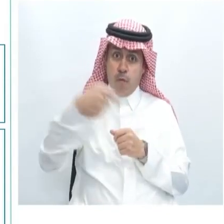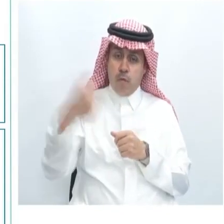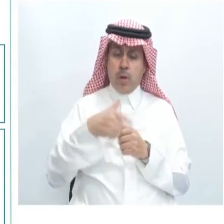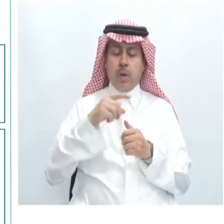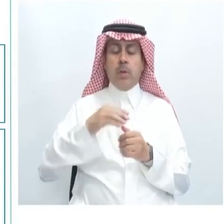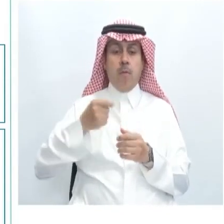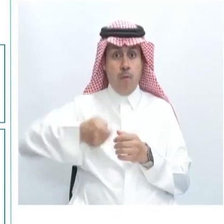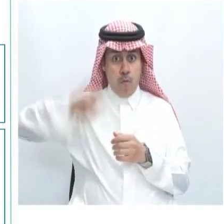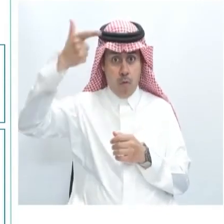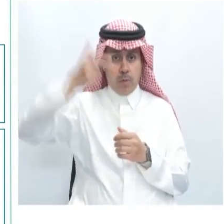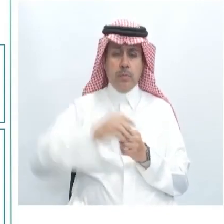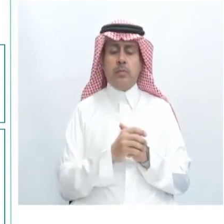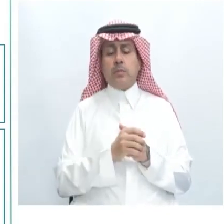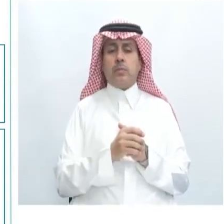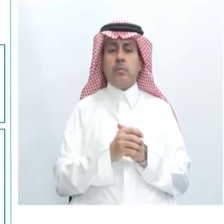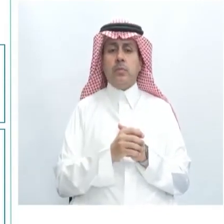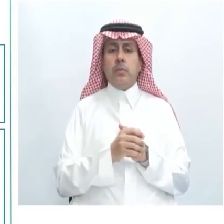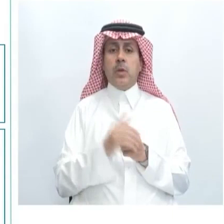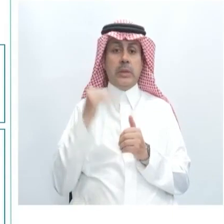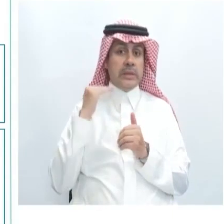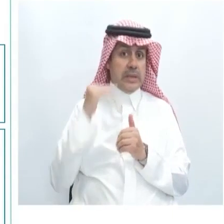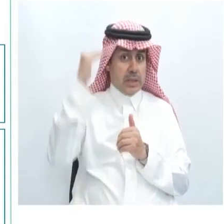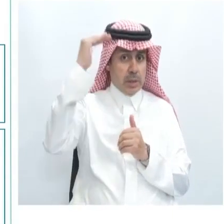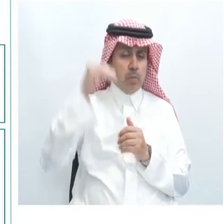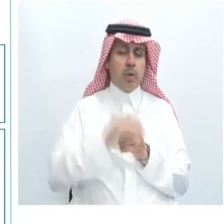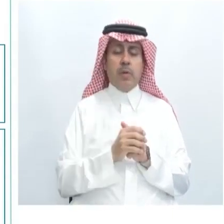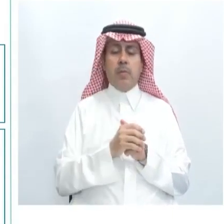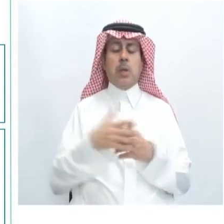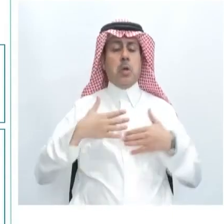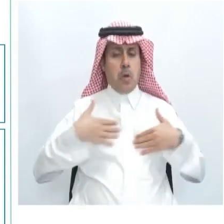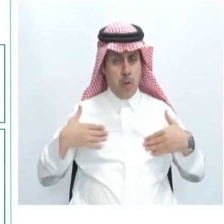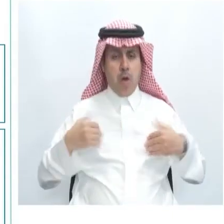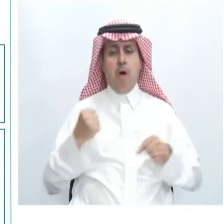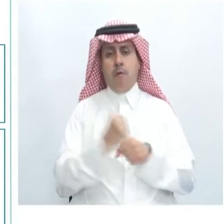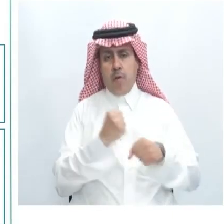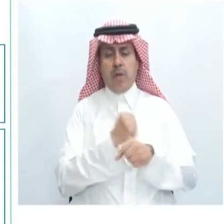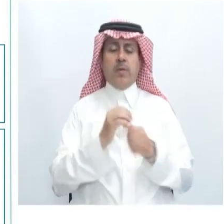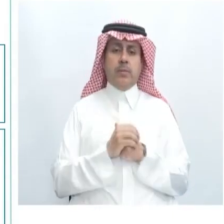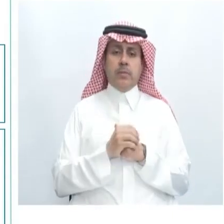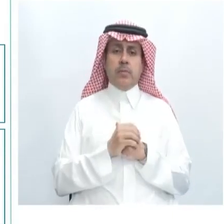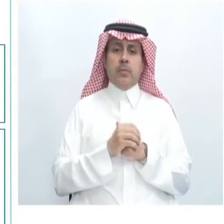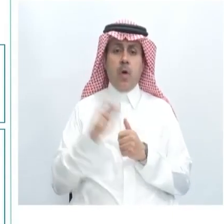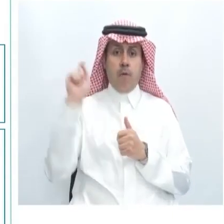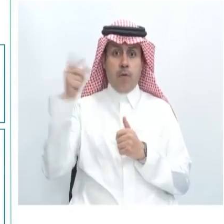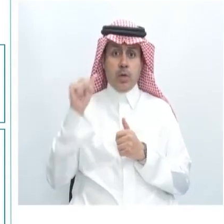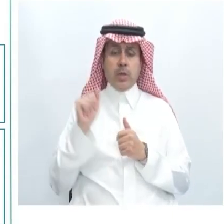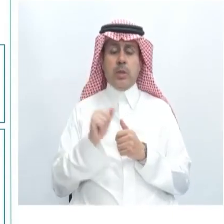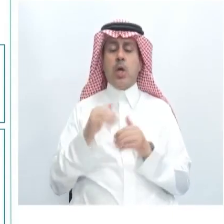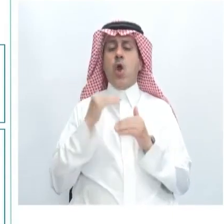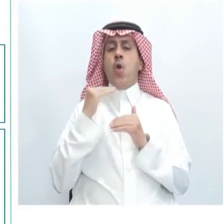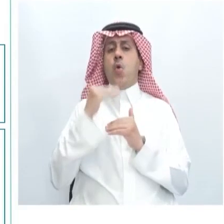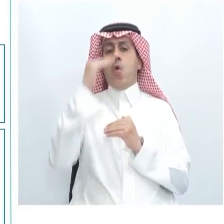مرتبات مرتفعه وكذلك الحصول على درجات مرتفعه من الرضا الوظيفي وفرصه النمو المهني